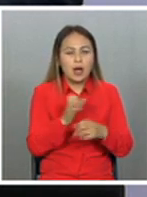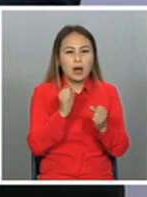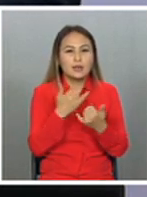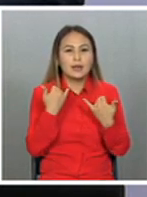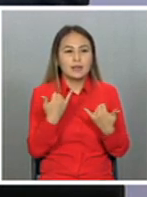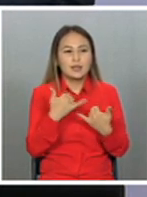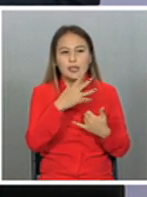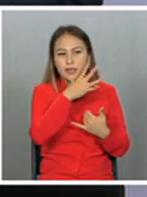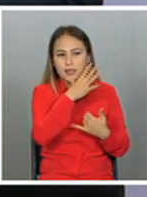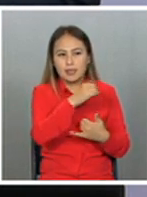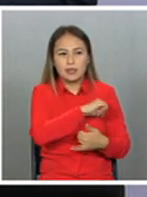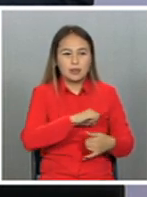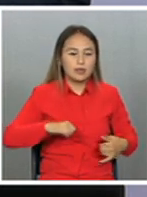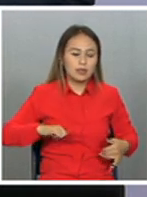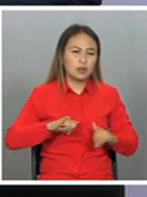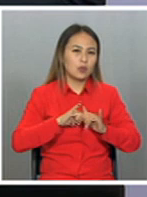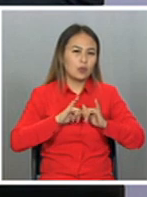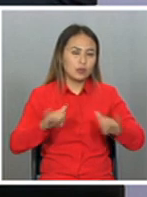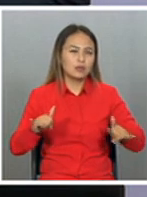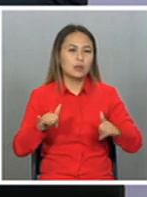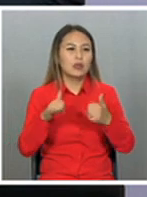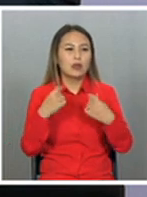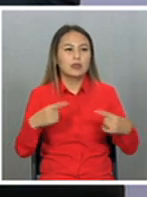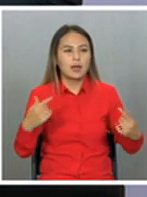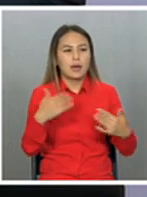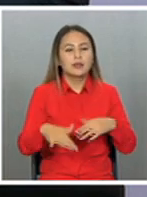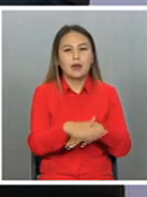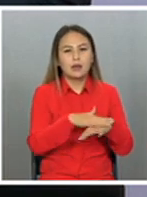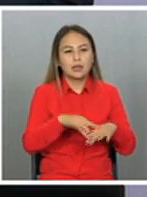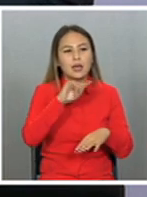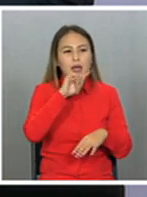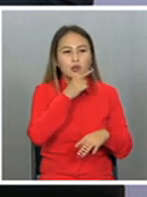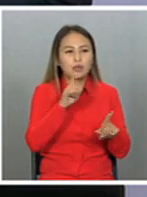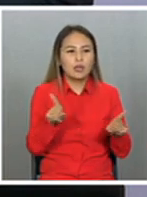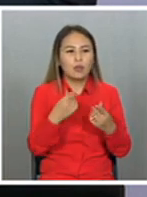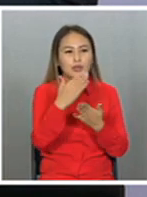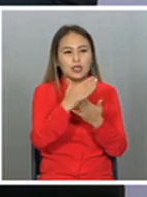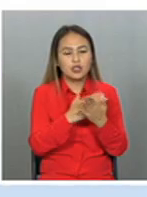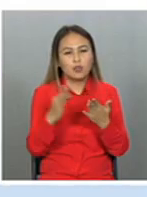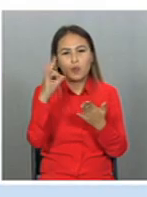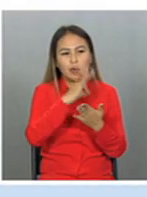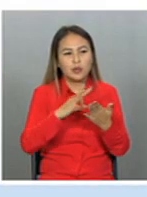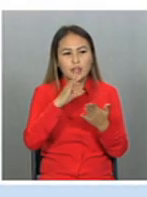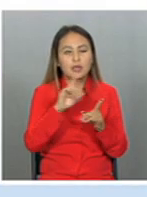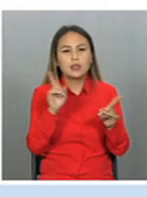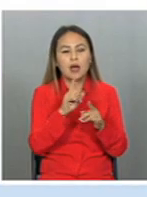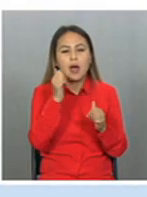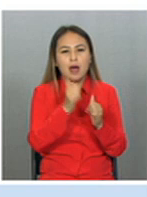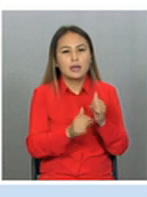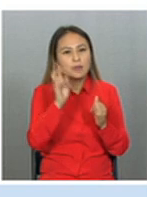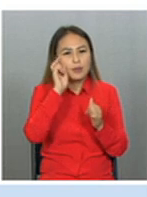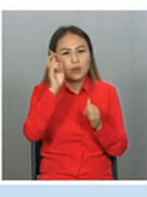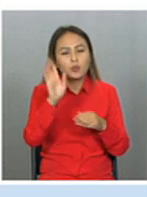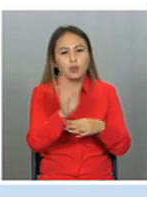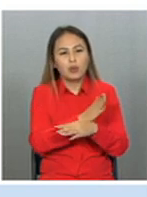қазіргі кезде ең кеңінен тараған түрі бұл нарықтық экономиканың даму дәрежесі бойынша әр мемлекеттерді